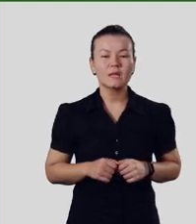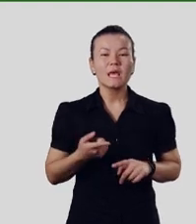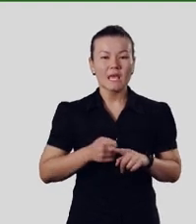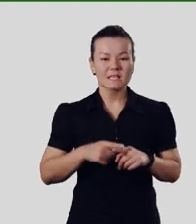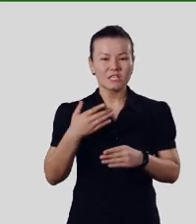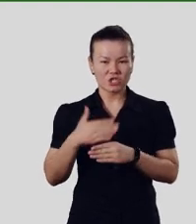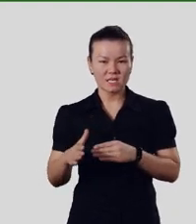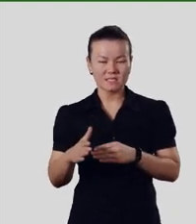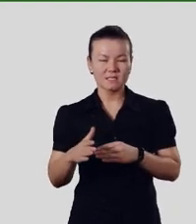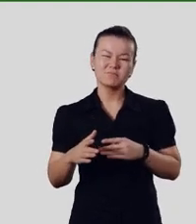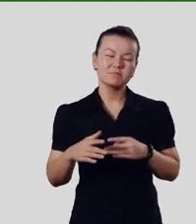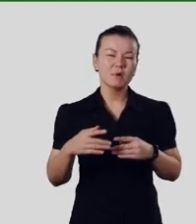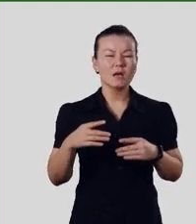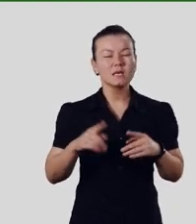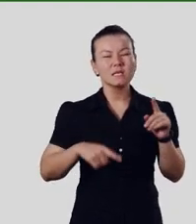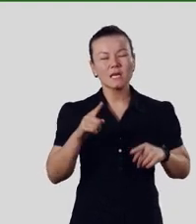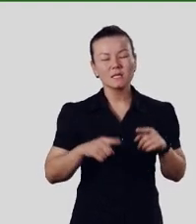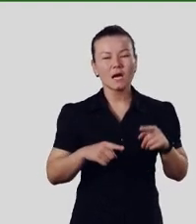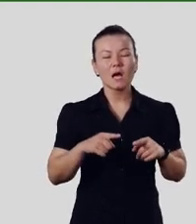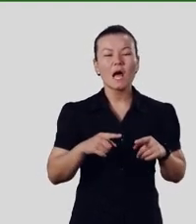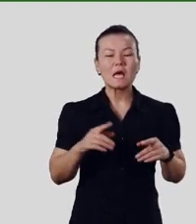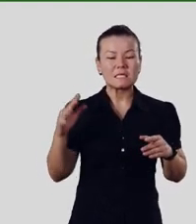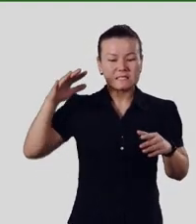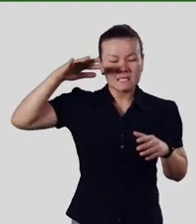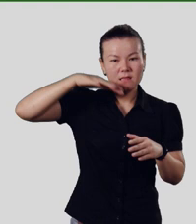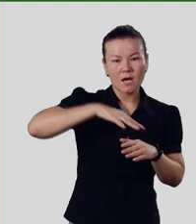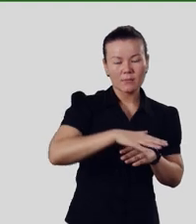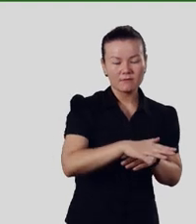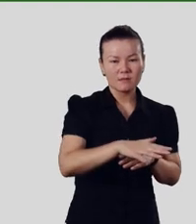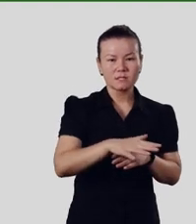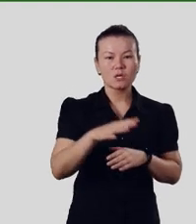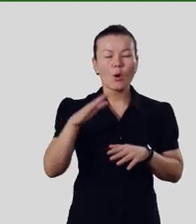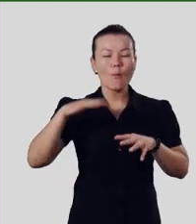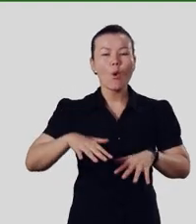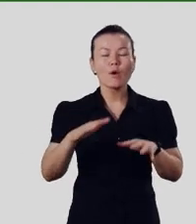Эта часть периодически затапливалась морем.